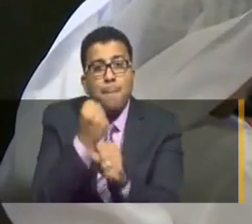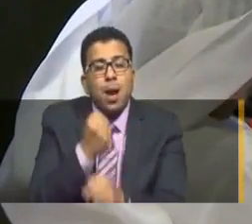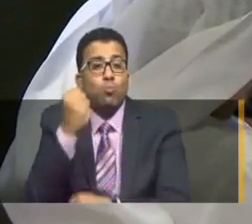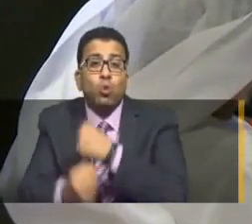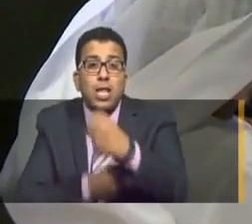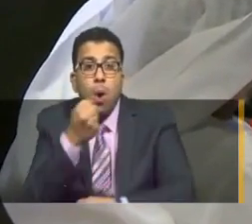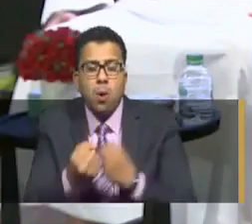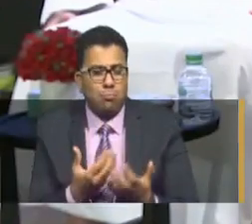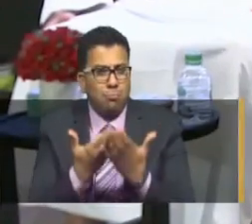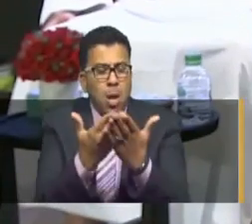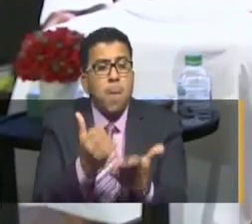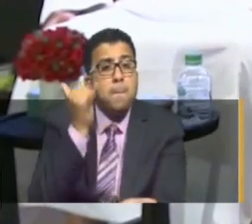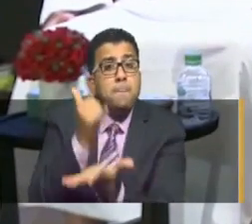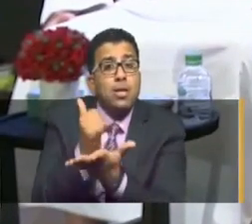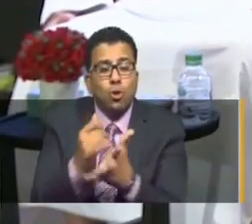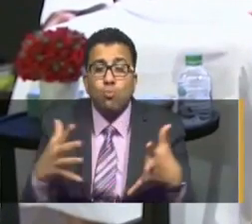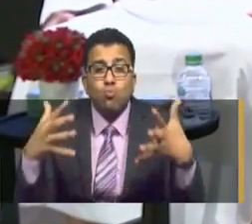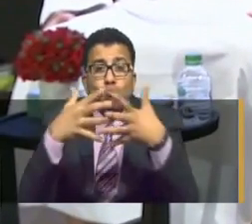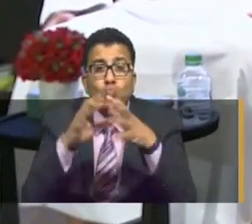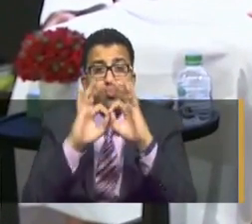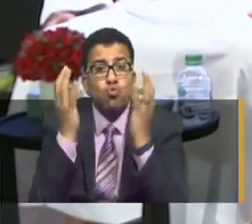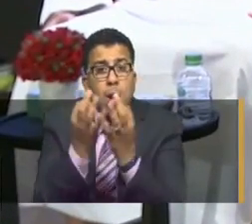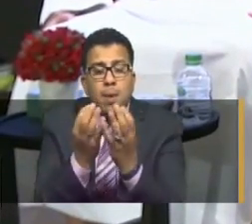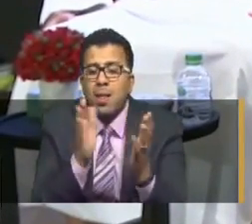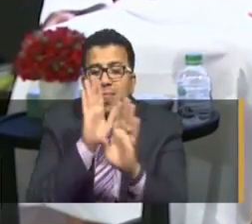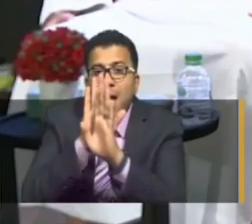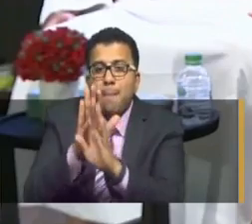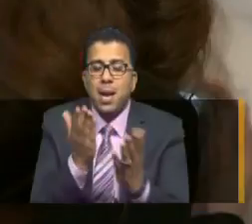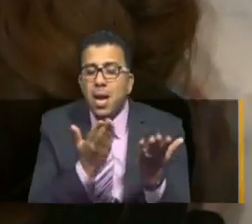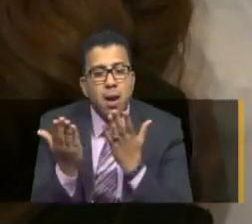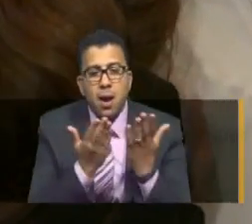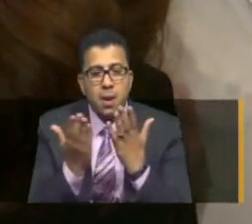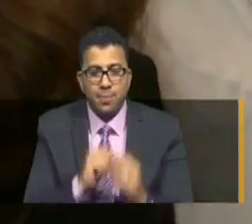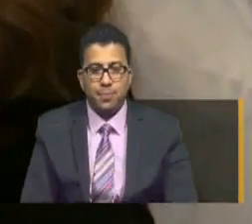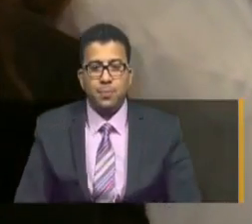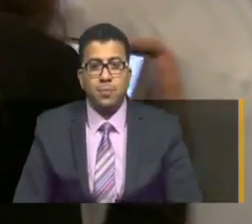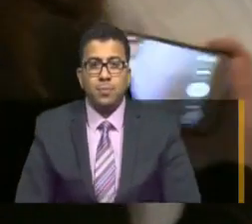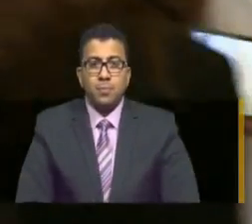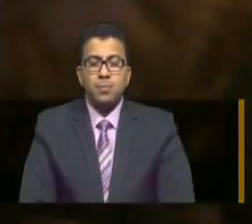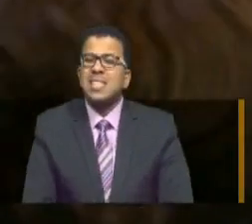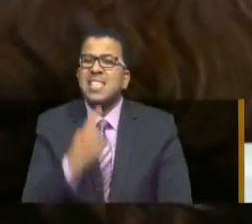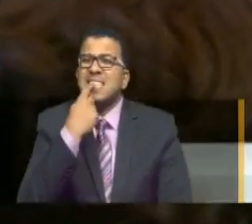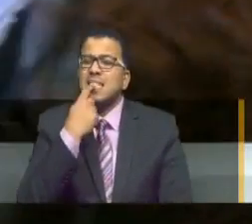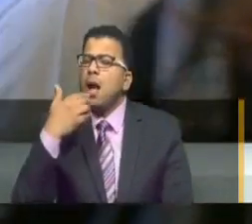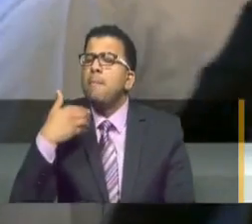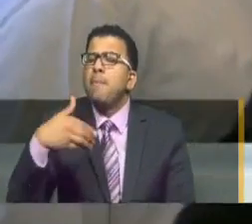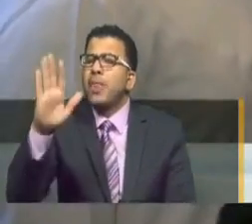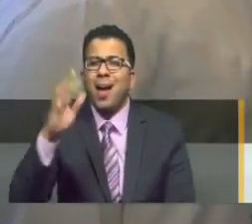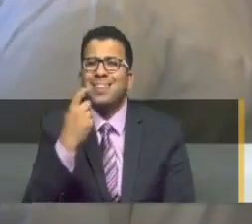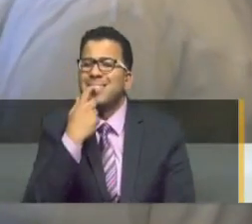التطوعي ومبادرات المسؤولية المجتمعية لدعم القراءة. برنامج القراءة مدى الحياة هي عبارة